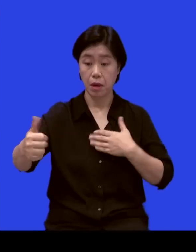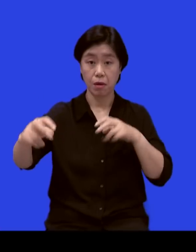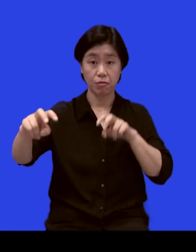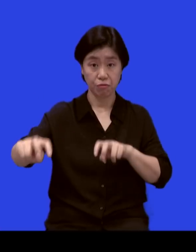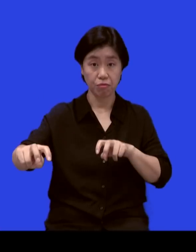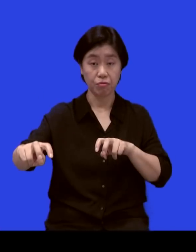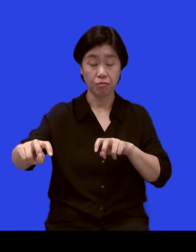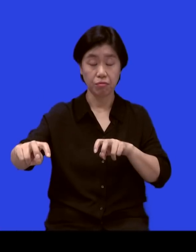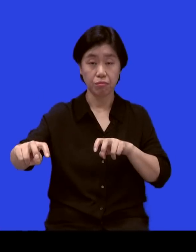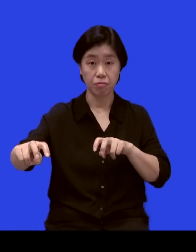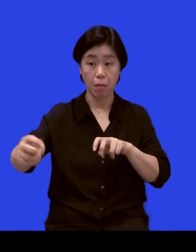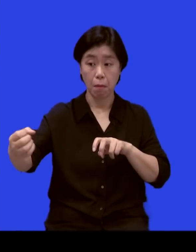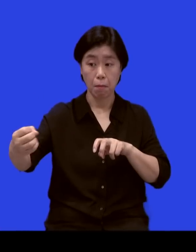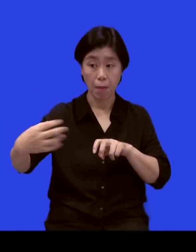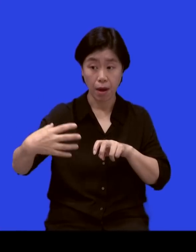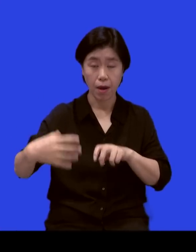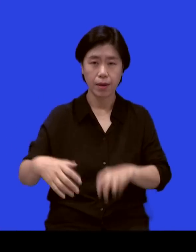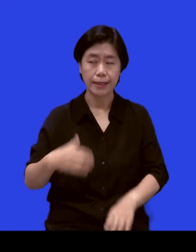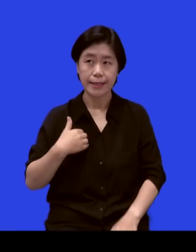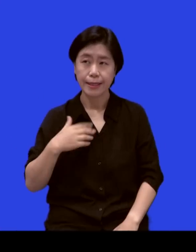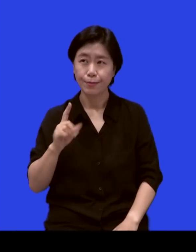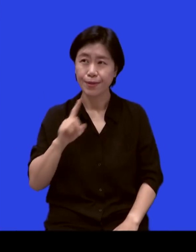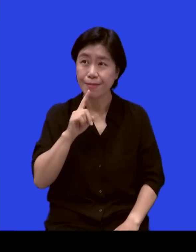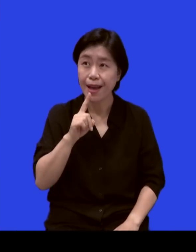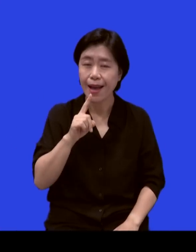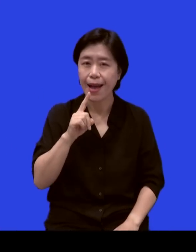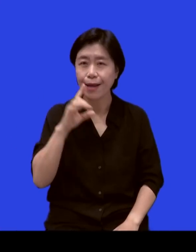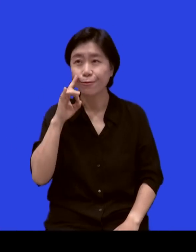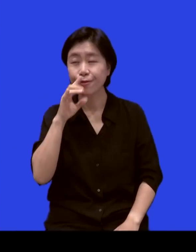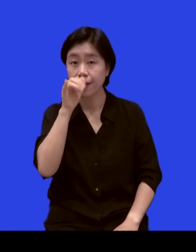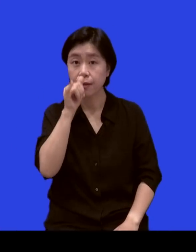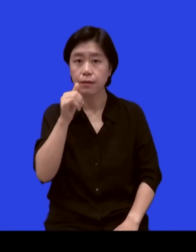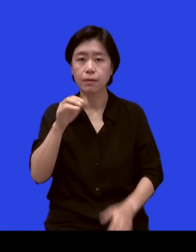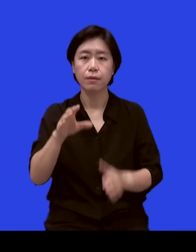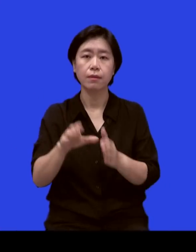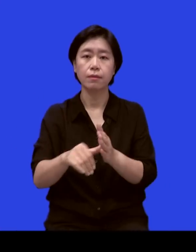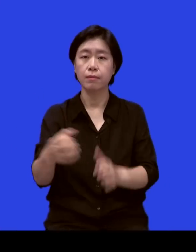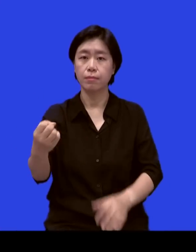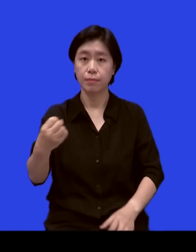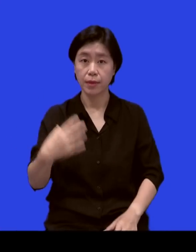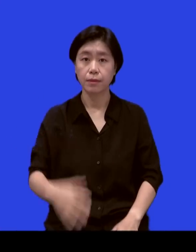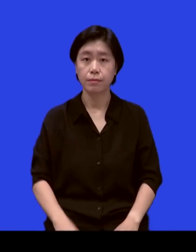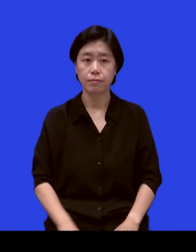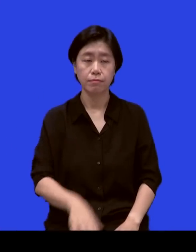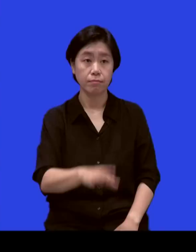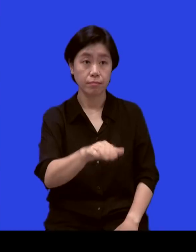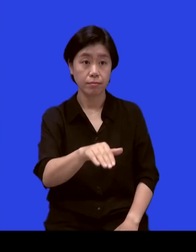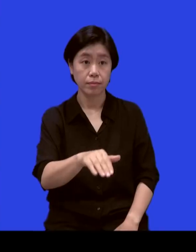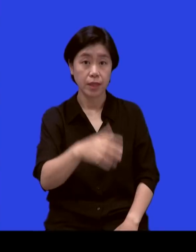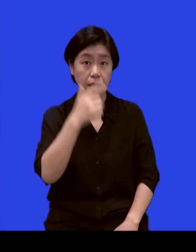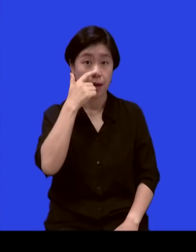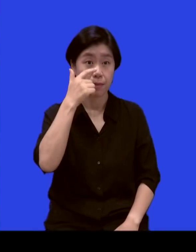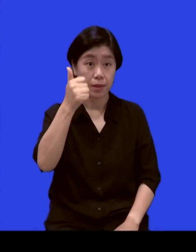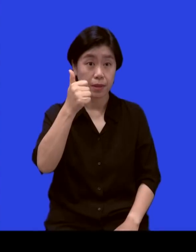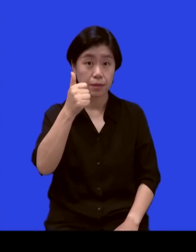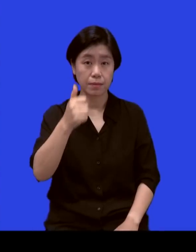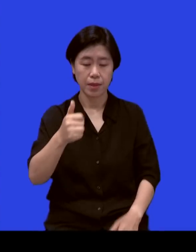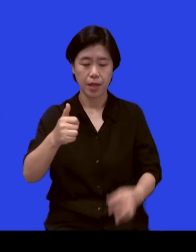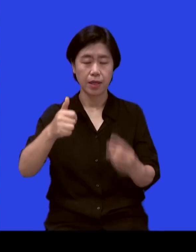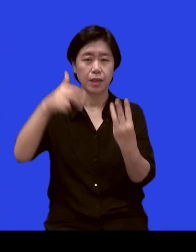저는 희망적인 얘기를 기대를 했죠. 그랬더니 그 의사분이 3주 남았다고 그러더라고요.